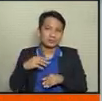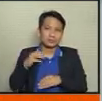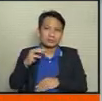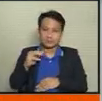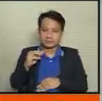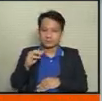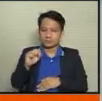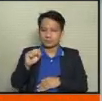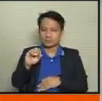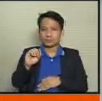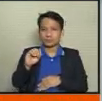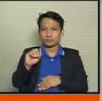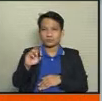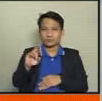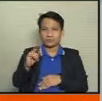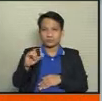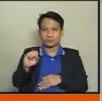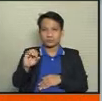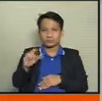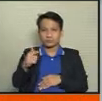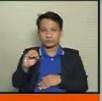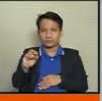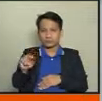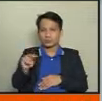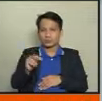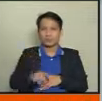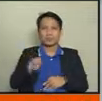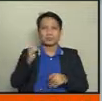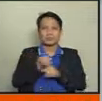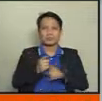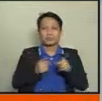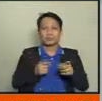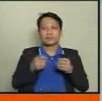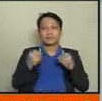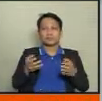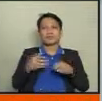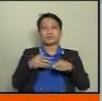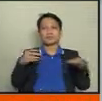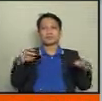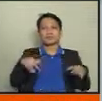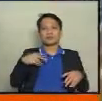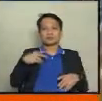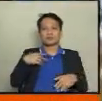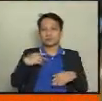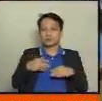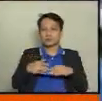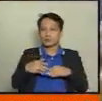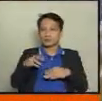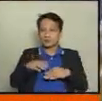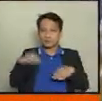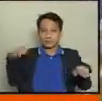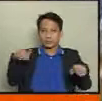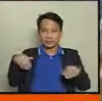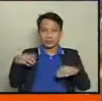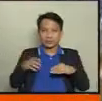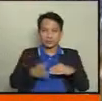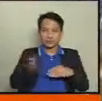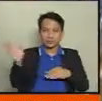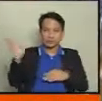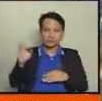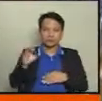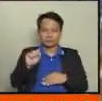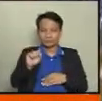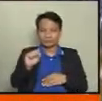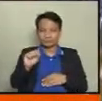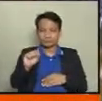Port sa Sorsogon. Tama ba? Tama ka. Ngayon, maraming mga stock dito sa aking likuran, dito sa aking katabi. Papunta rin sila actually